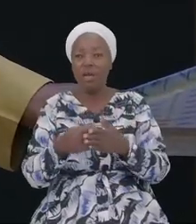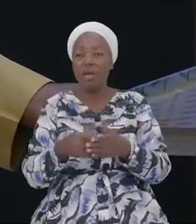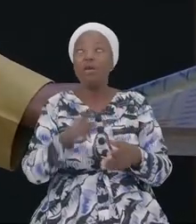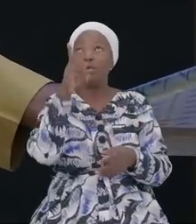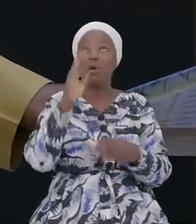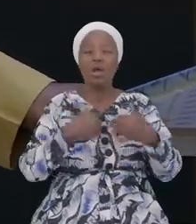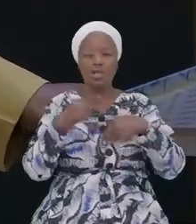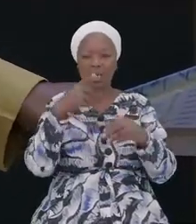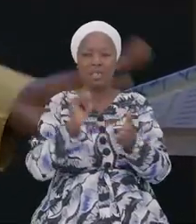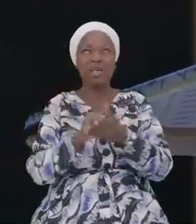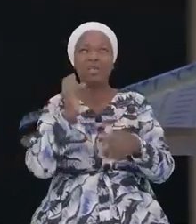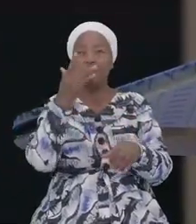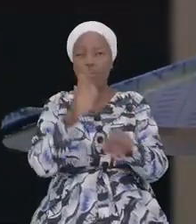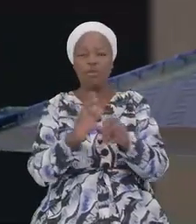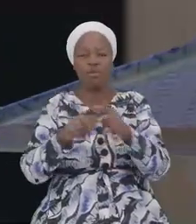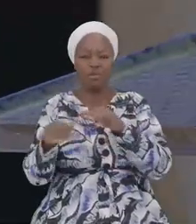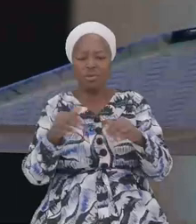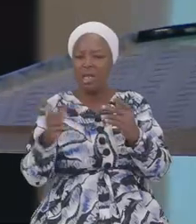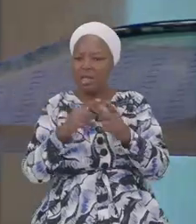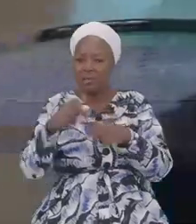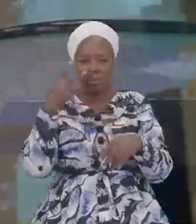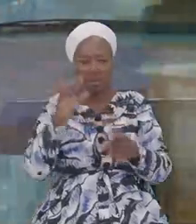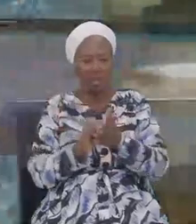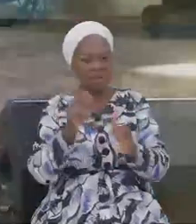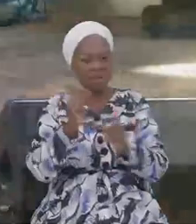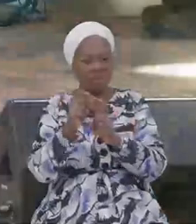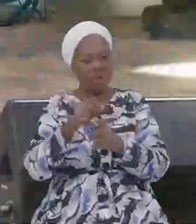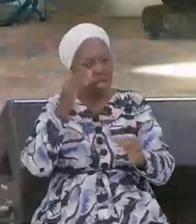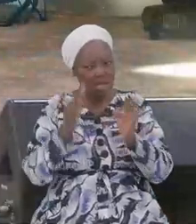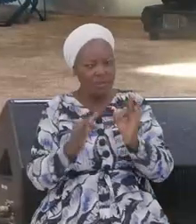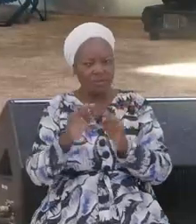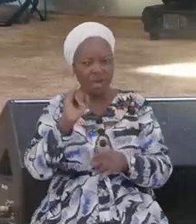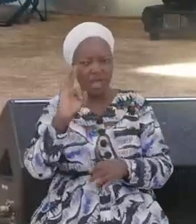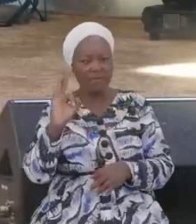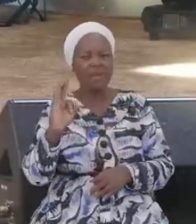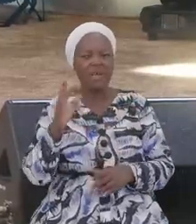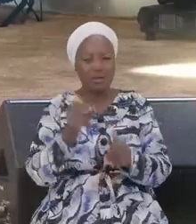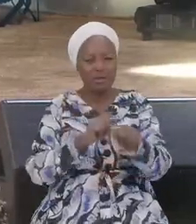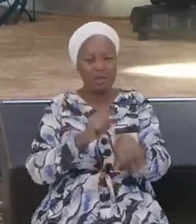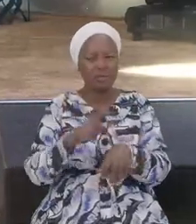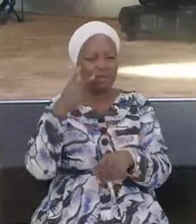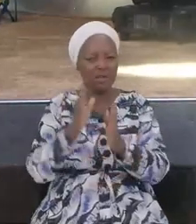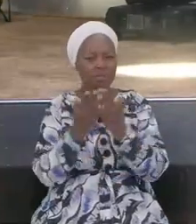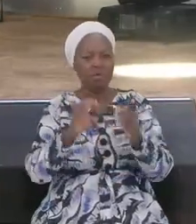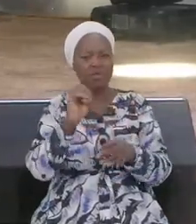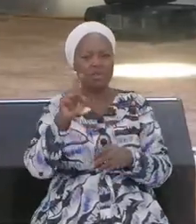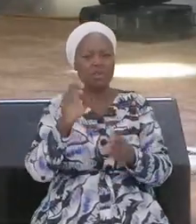fera, vous considérez, vous examinez ce mot-ci. Si, Exode chapitre